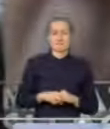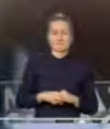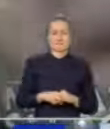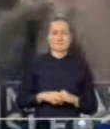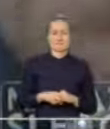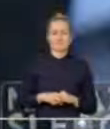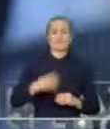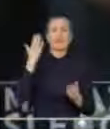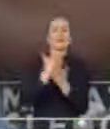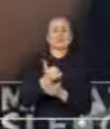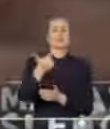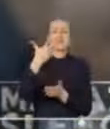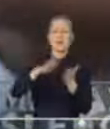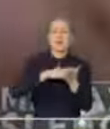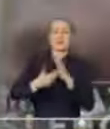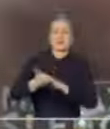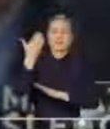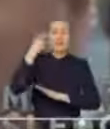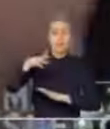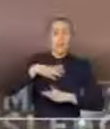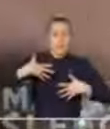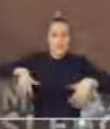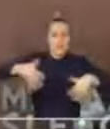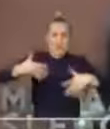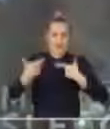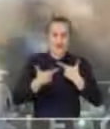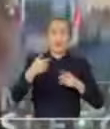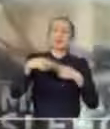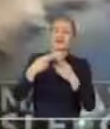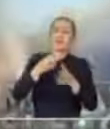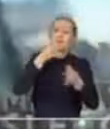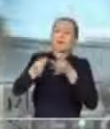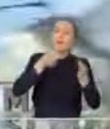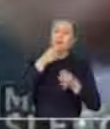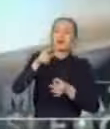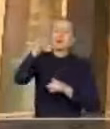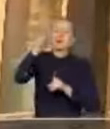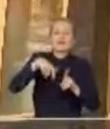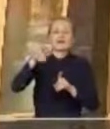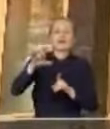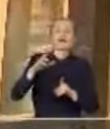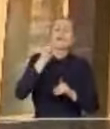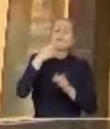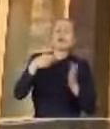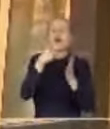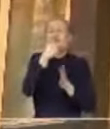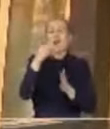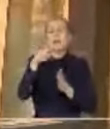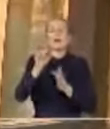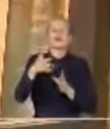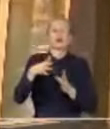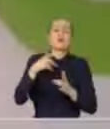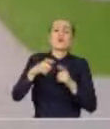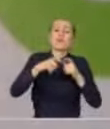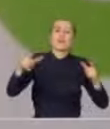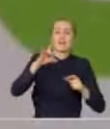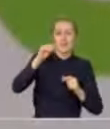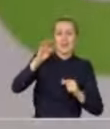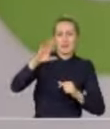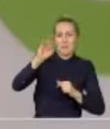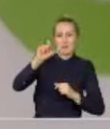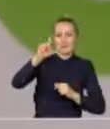Już kilka miesięcy temu nerwowo reagował na pytanie reporterów magazynu śledczego Anity Gargas o toksyczne obligacje GetBack,